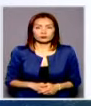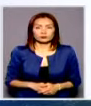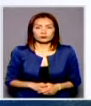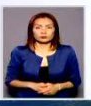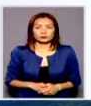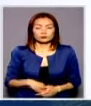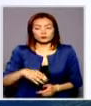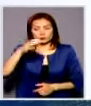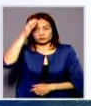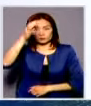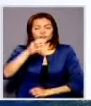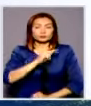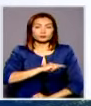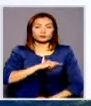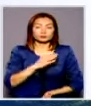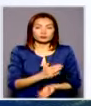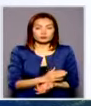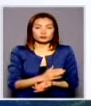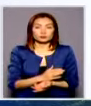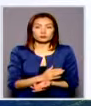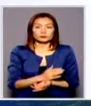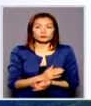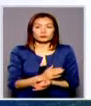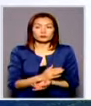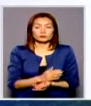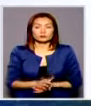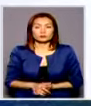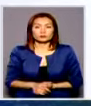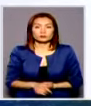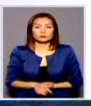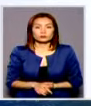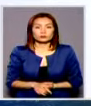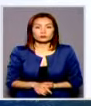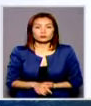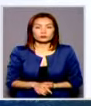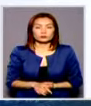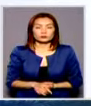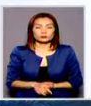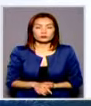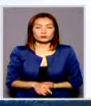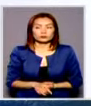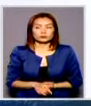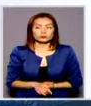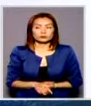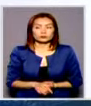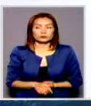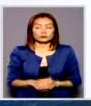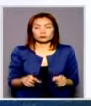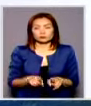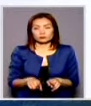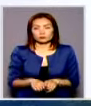ғылым докторлары бар, ғылым кандидаттары бар деген сияқты. Әйтеуір не болғанда да